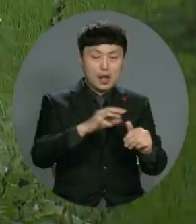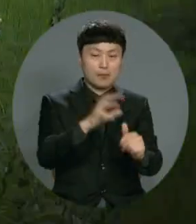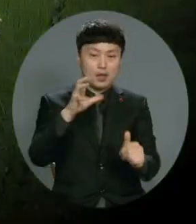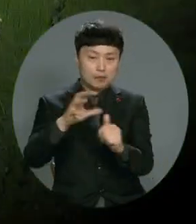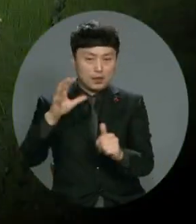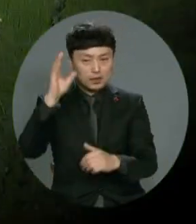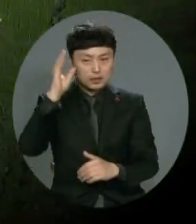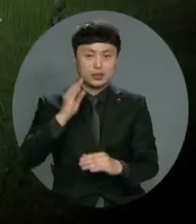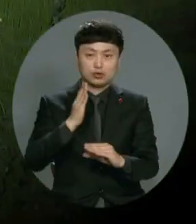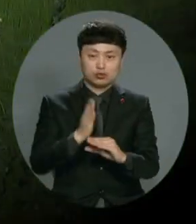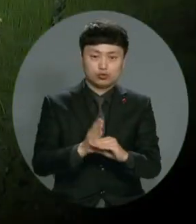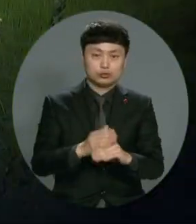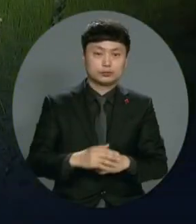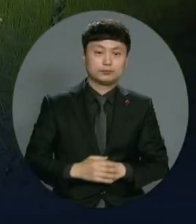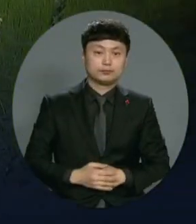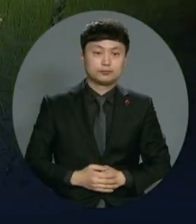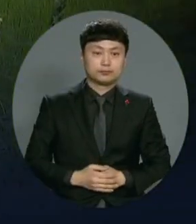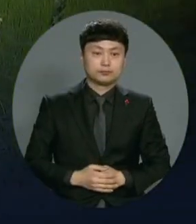있습니다